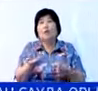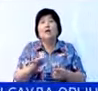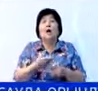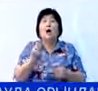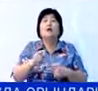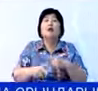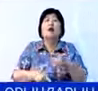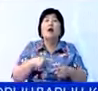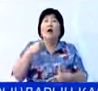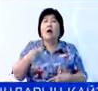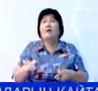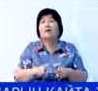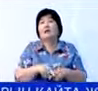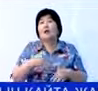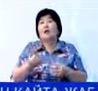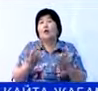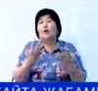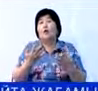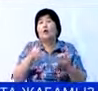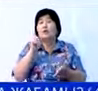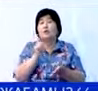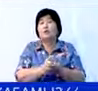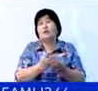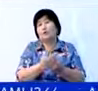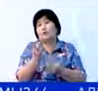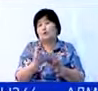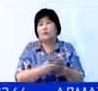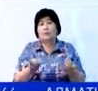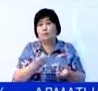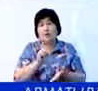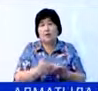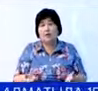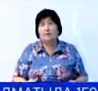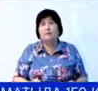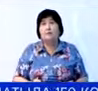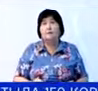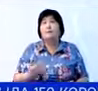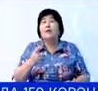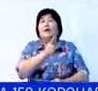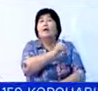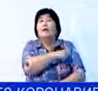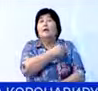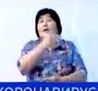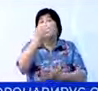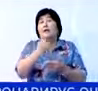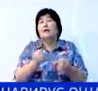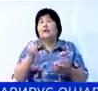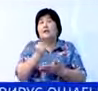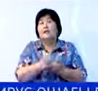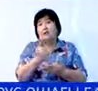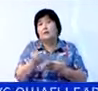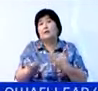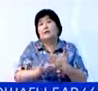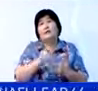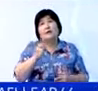ары қарай есептесесіз. Қолдарыңызда міндетті түрде печатка болу керек. Ондай санитар режим сақтамасаңдар, біз ұсыныс береміз онда.